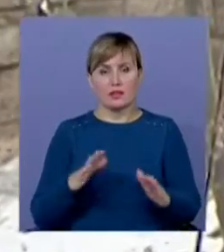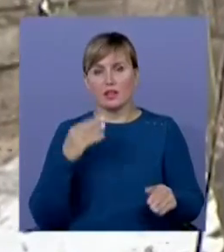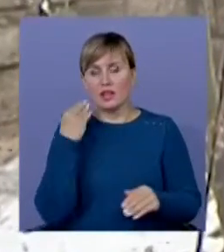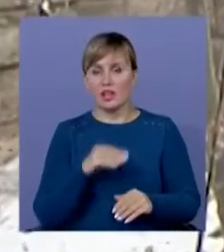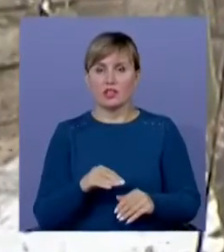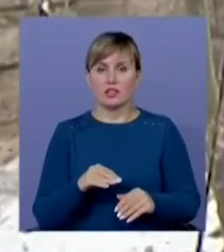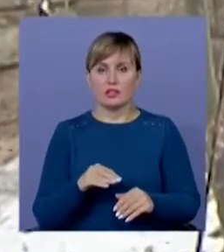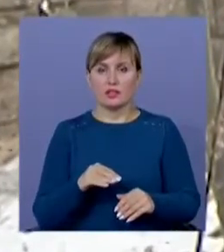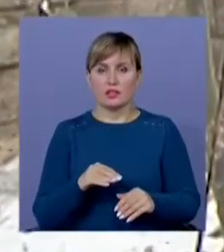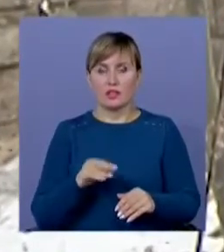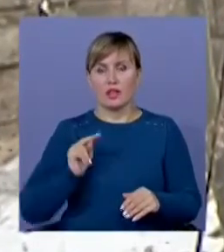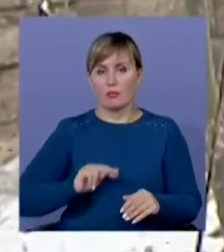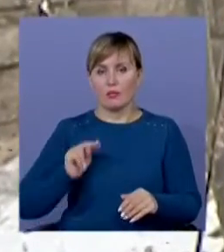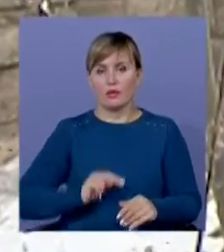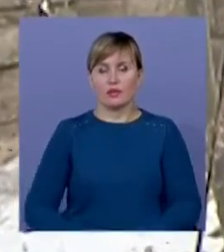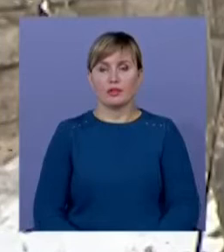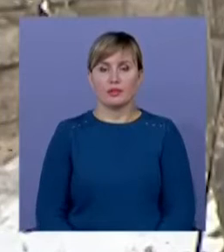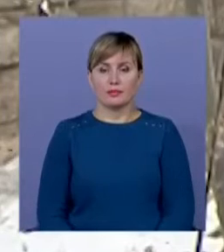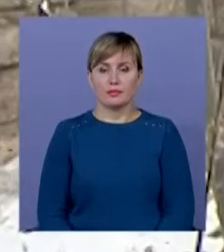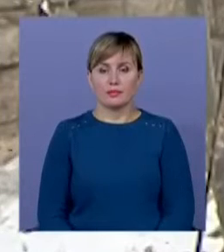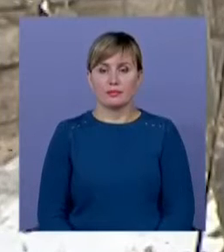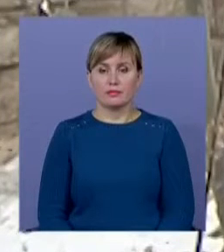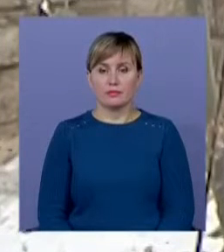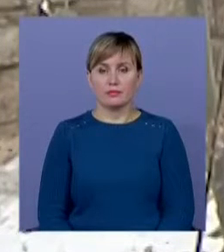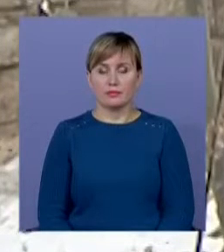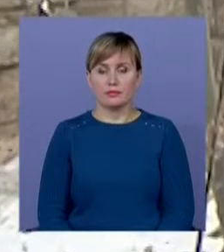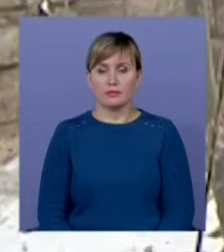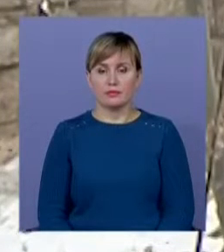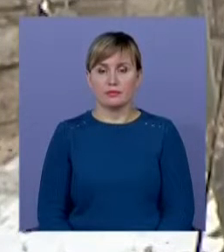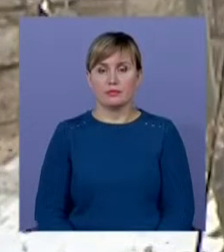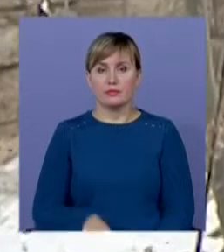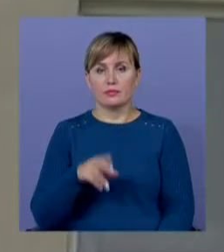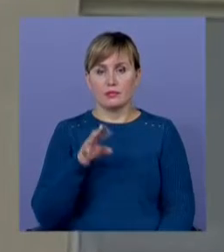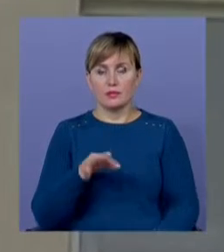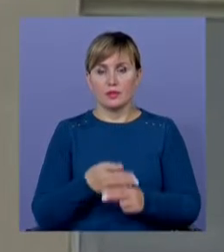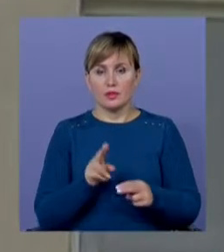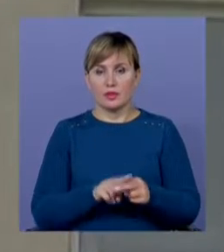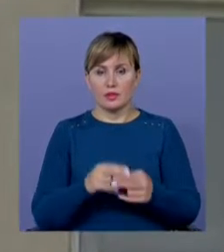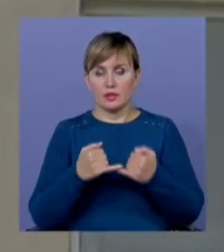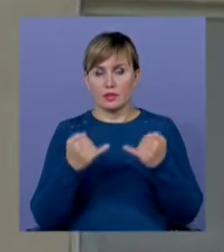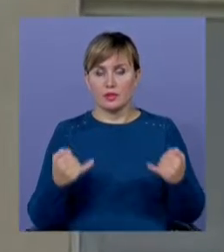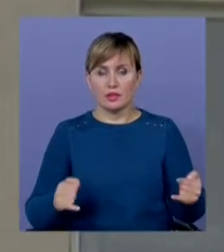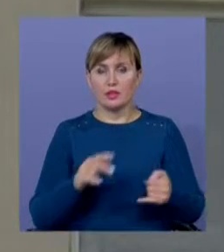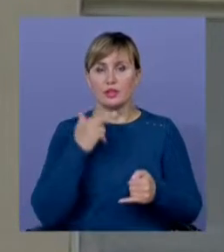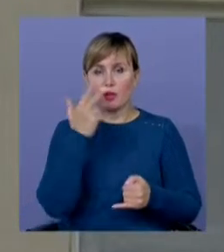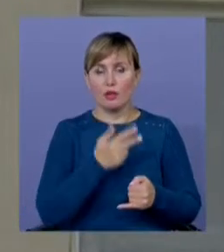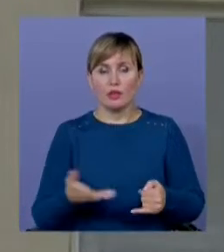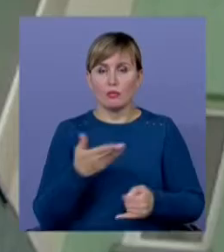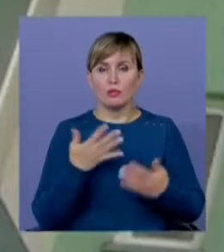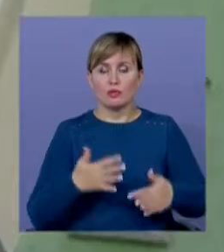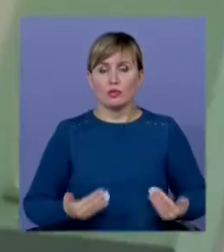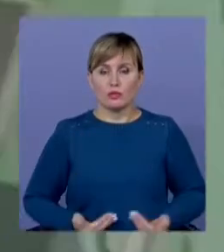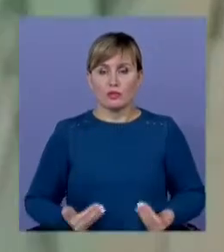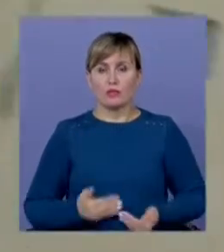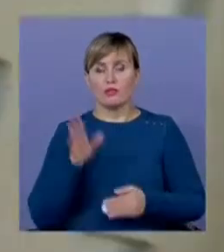некачественная работа, ранее выполненная по прокладке инженерных сетей. 3 года мы живем уже,